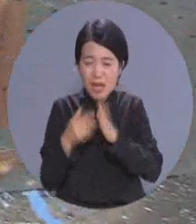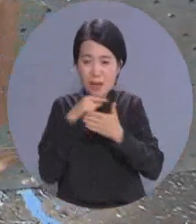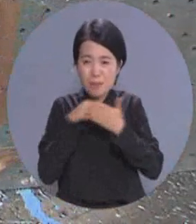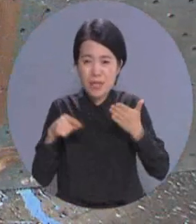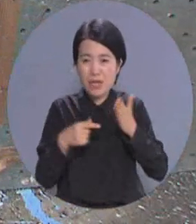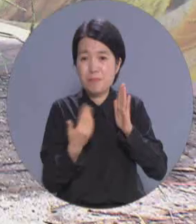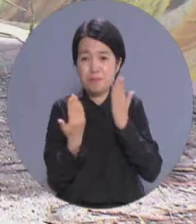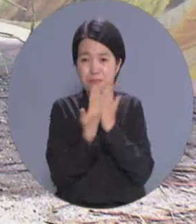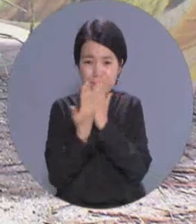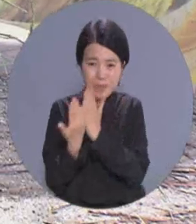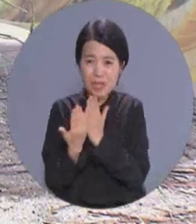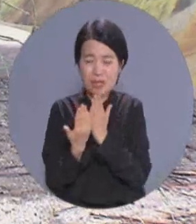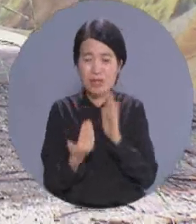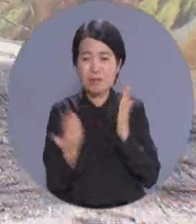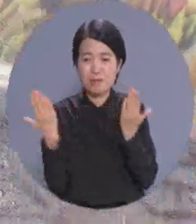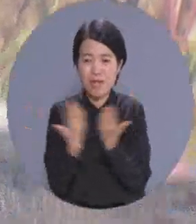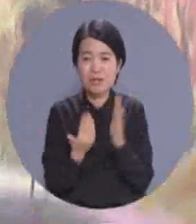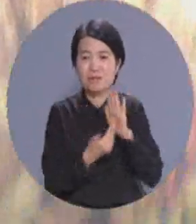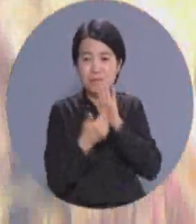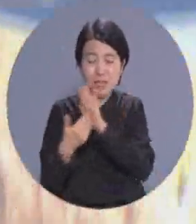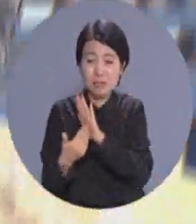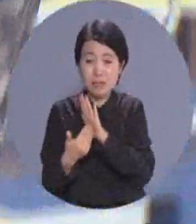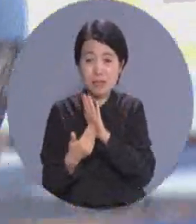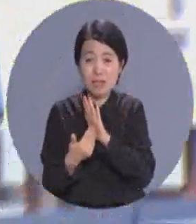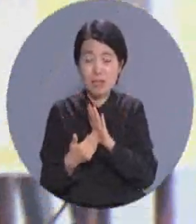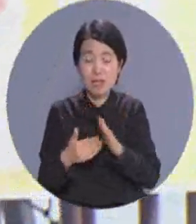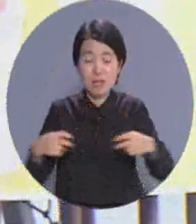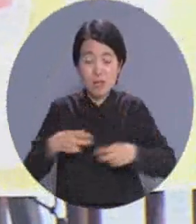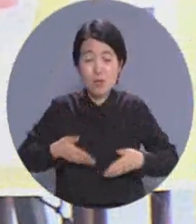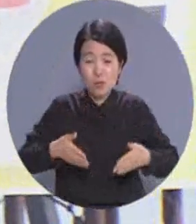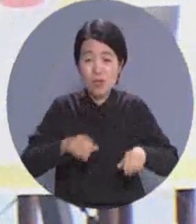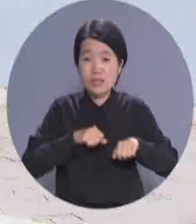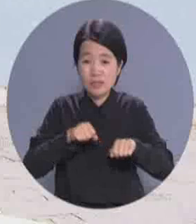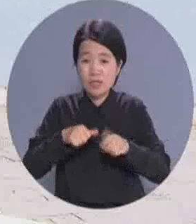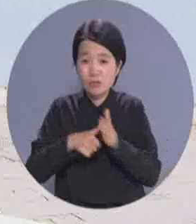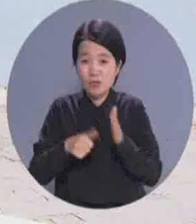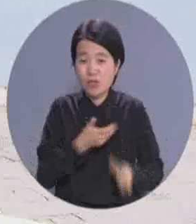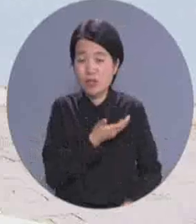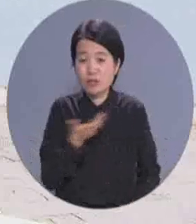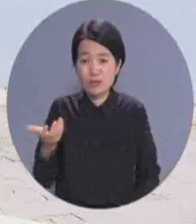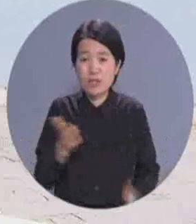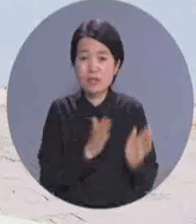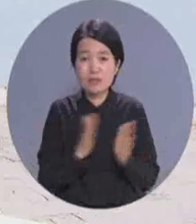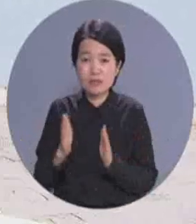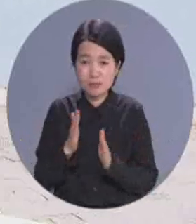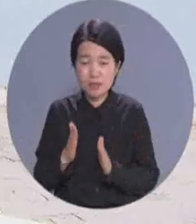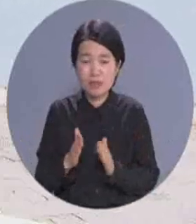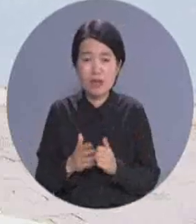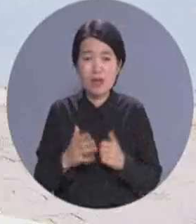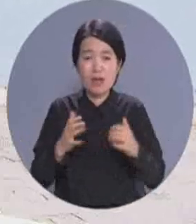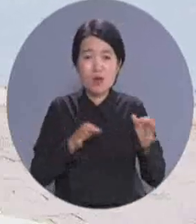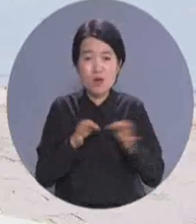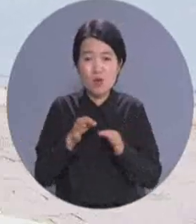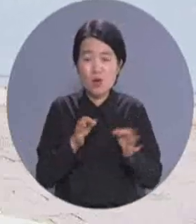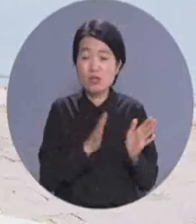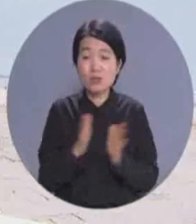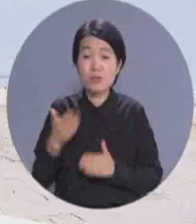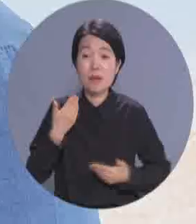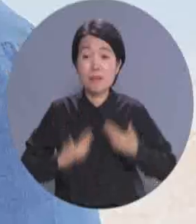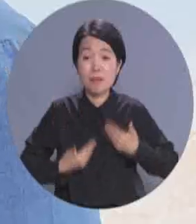대비했습니다 상인들은 도로를 치우고 물건을 정리하며 다시 휴가철 영업을 준비하느라